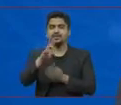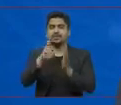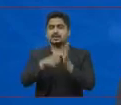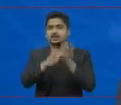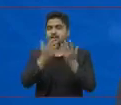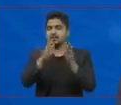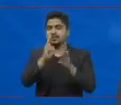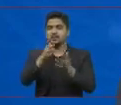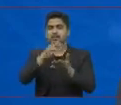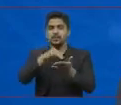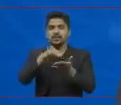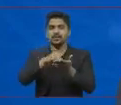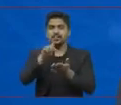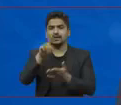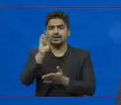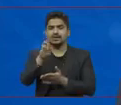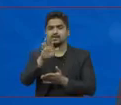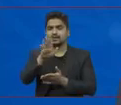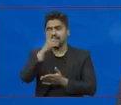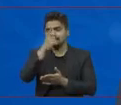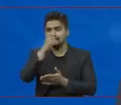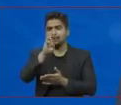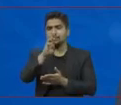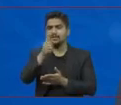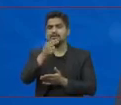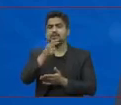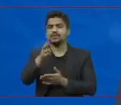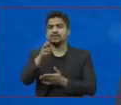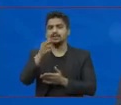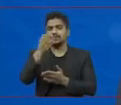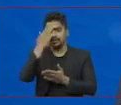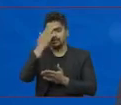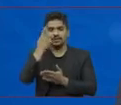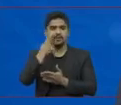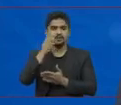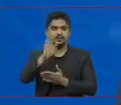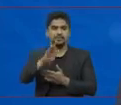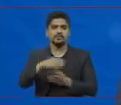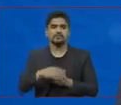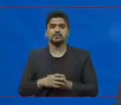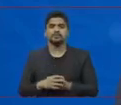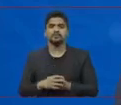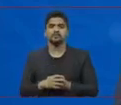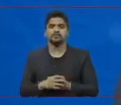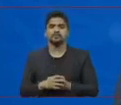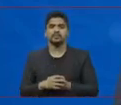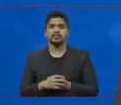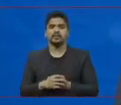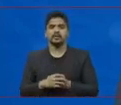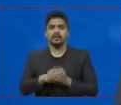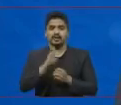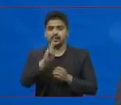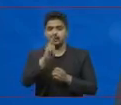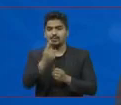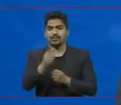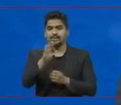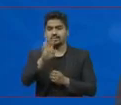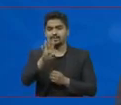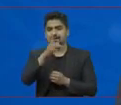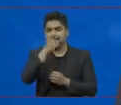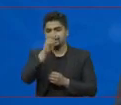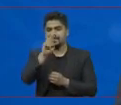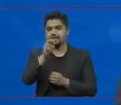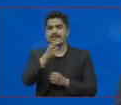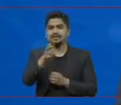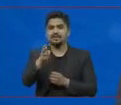छ, जसमध्ये 1,536 जनामा सङ्क्रमण पुष्टि भएको छ। यही हप्ता